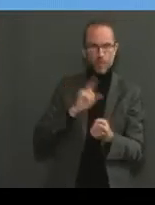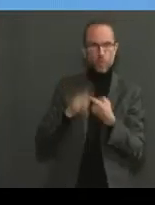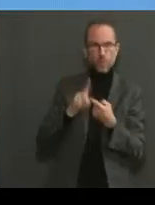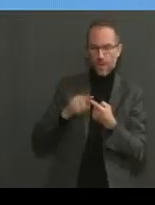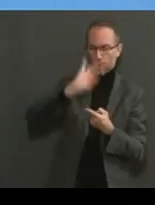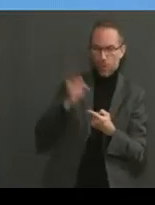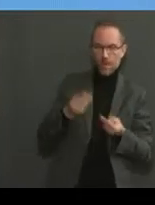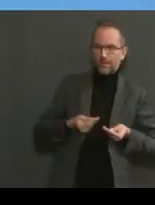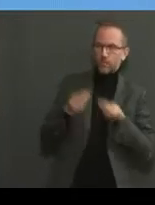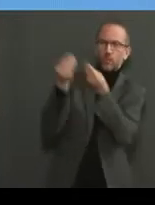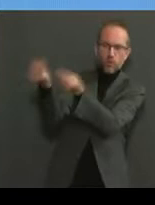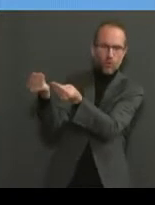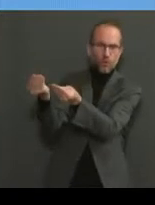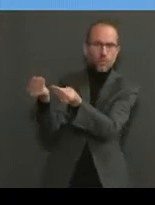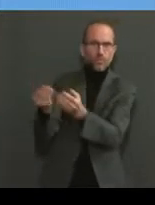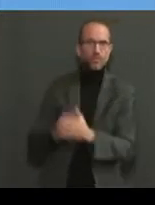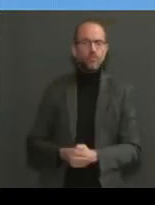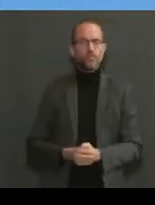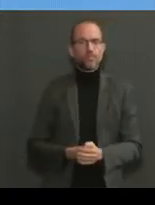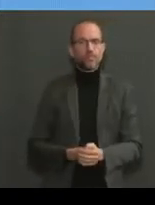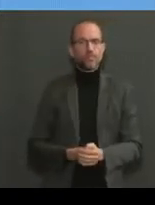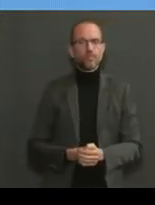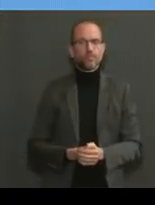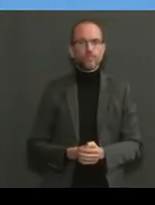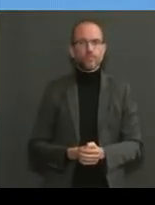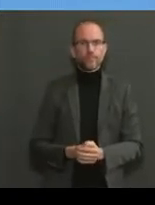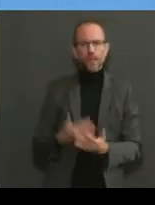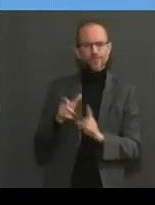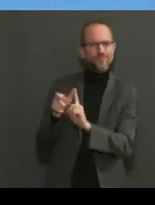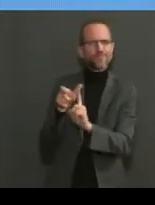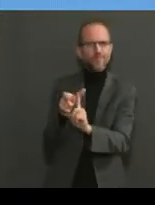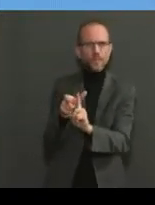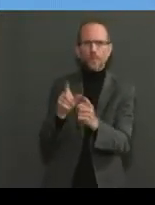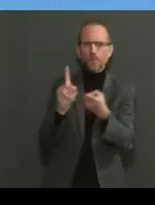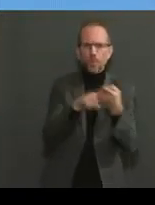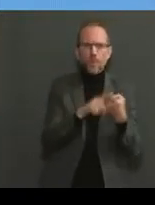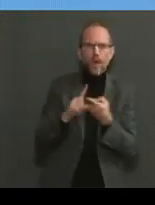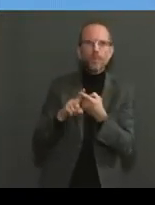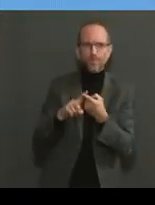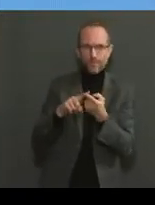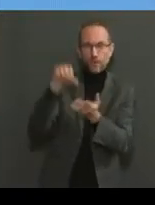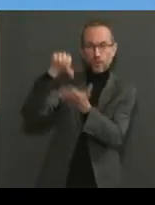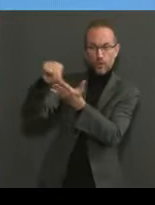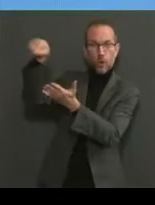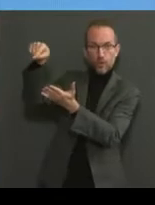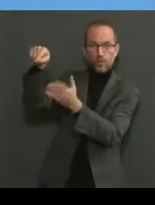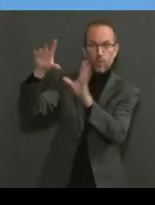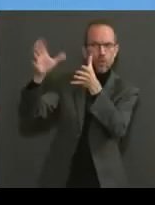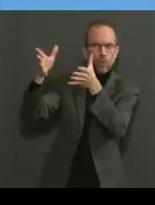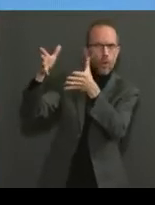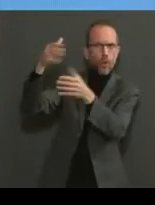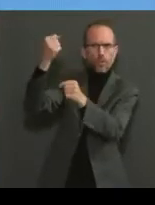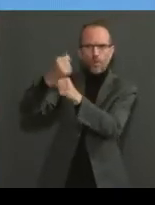contacte. Le suivi des contacts via nos centres de contact se déroule actuellement